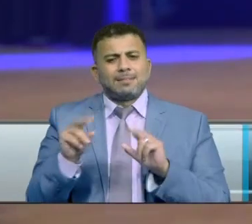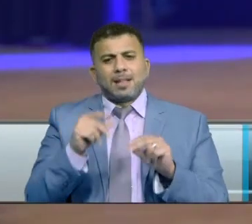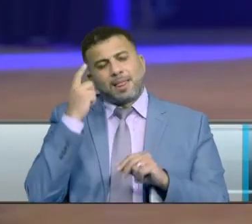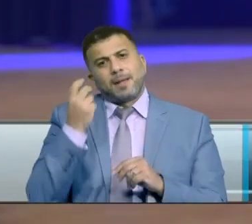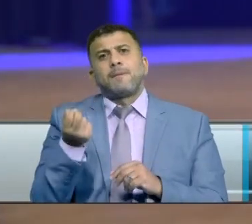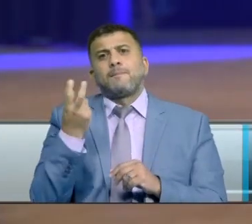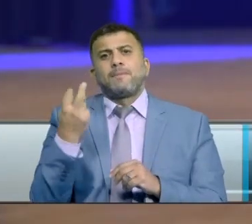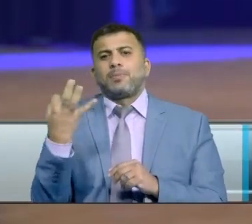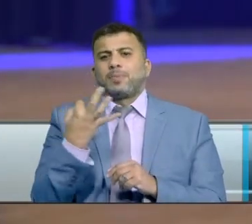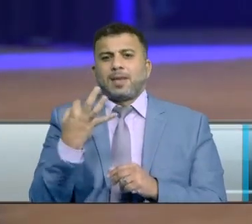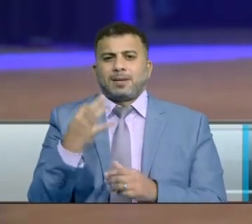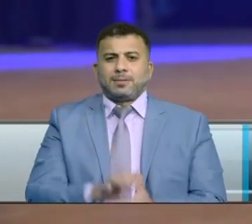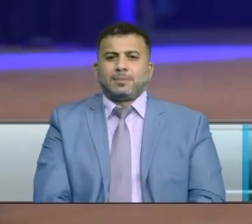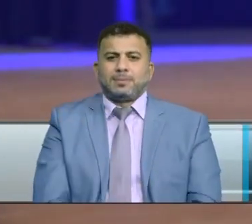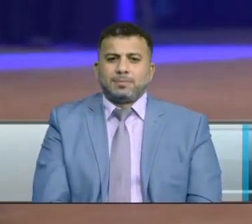الإبداع